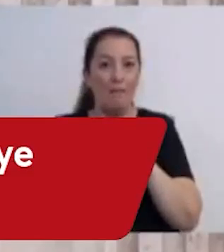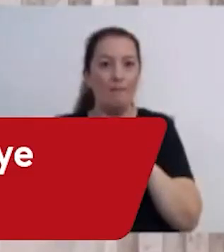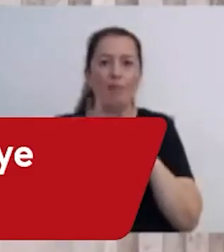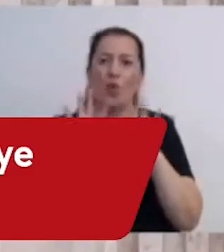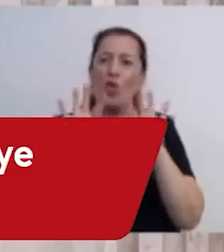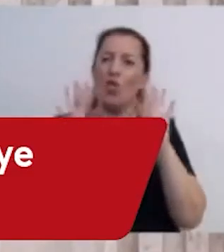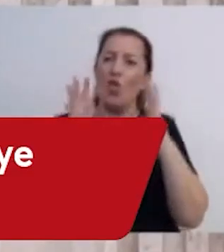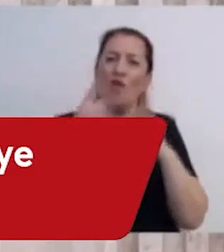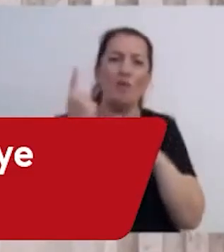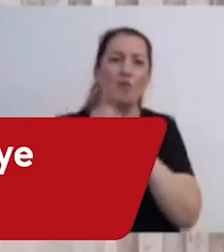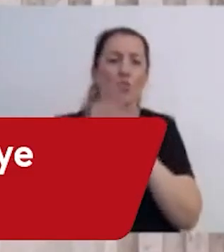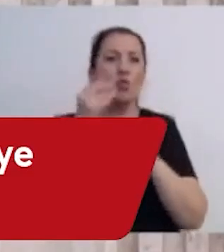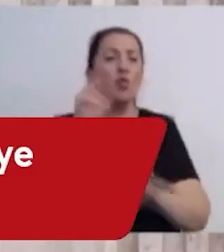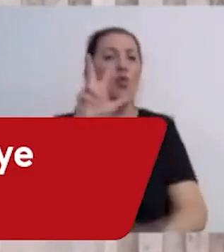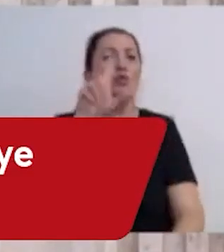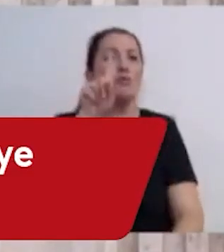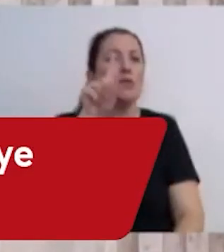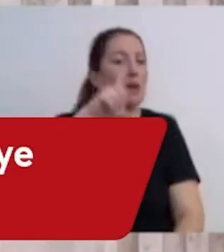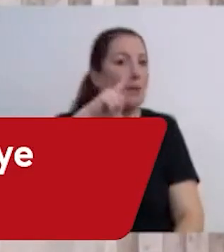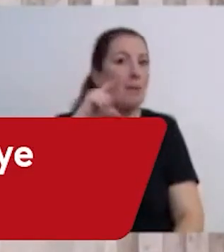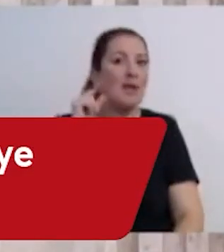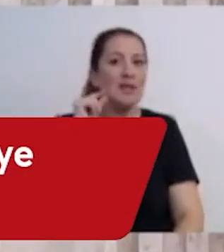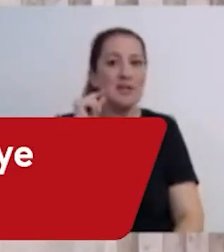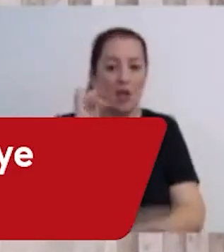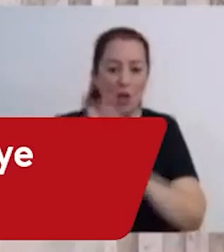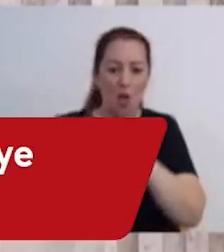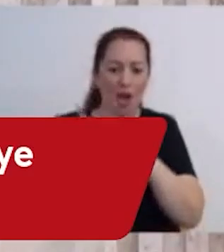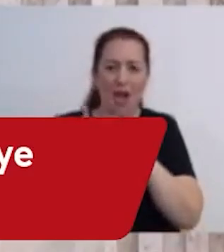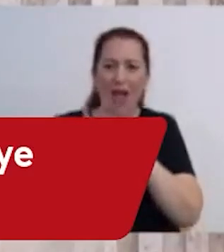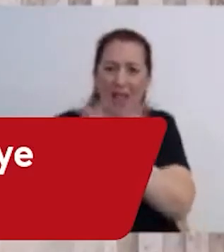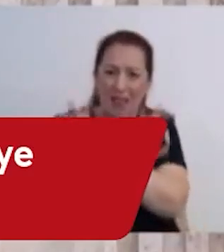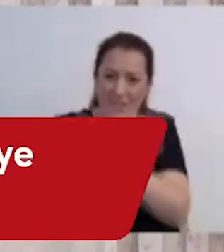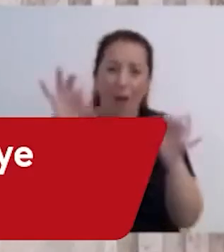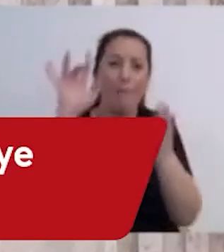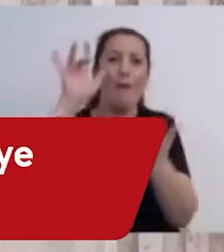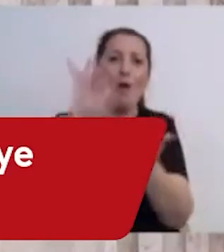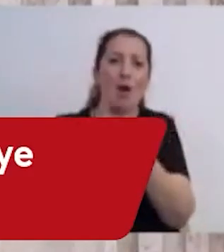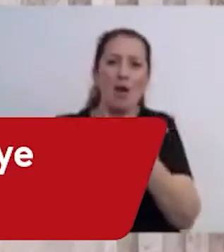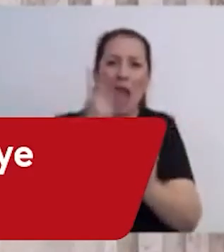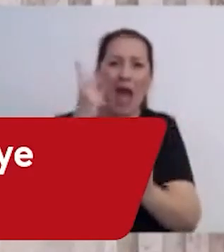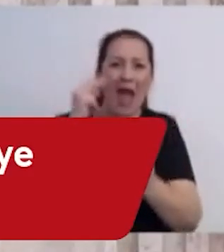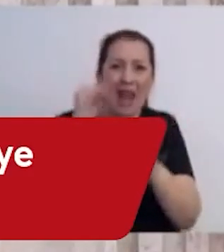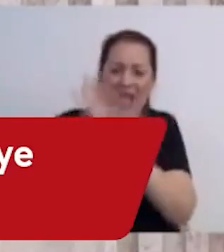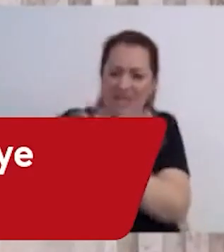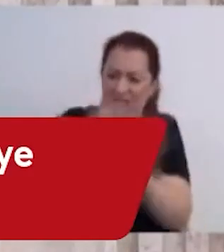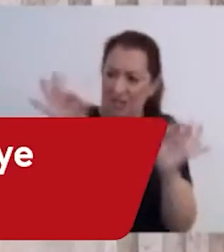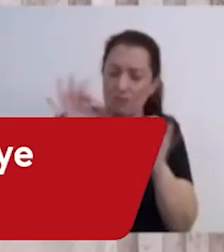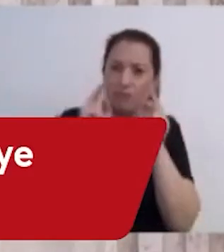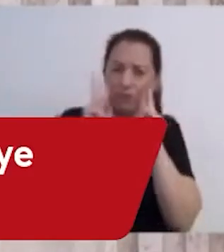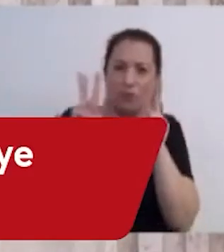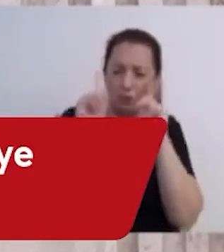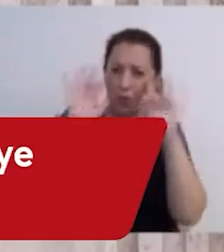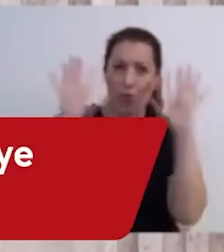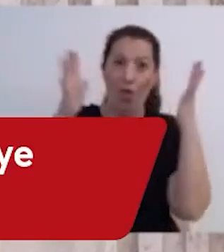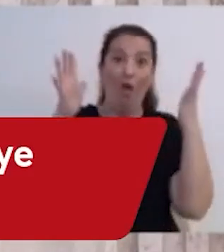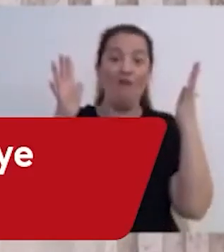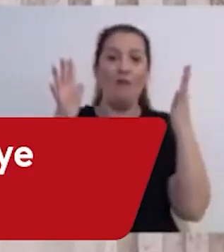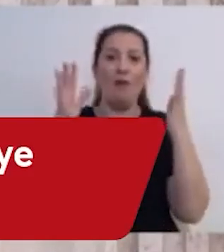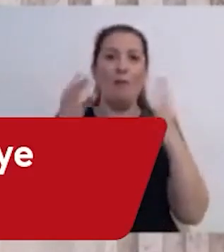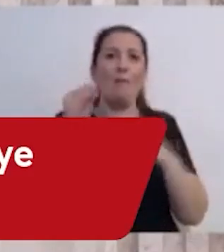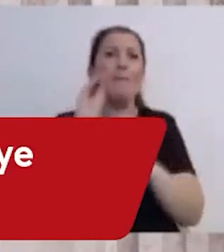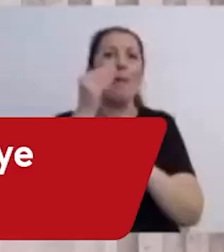tuhaf şeyler oluyor. 31 Mayıs'ta ülkenin göbeğinde ahlaksızlık körükleniyor.